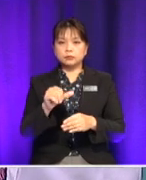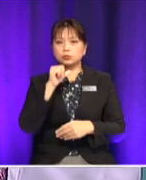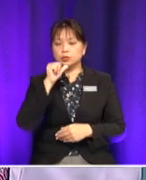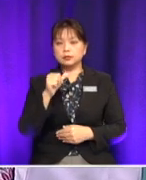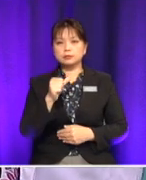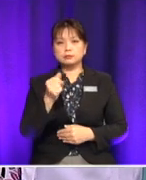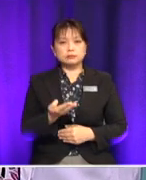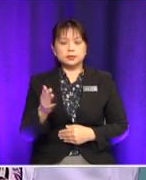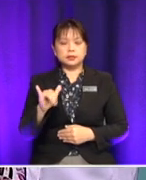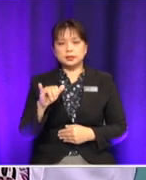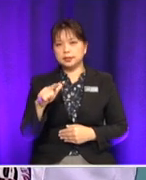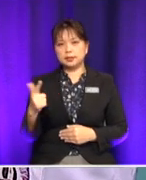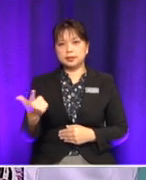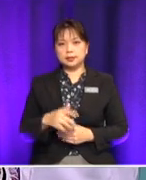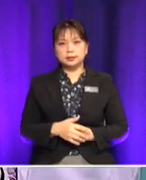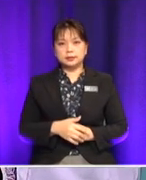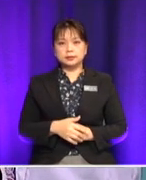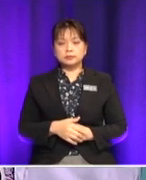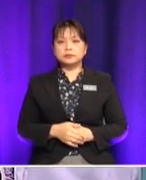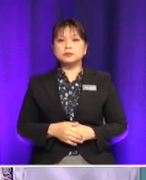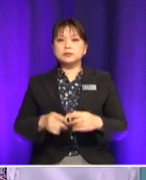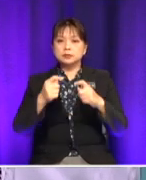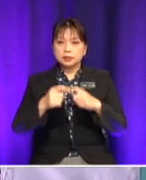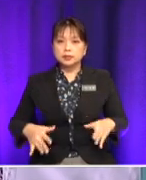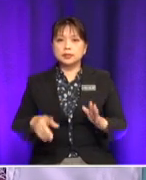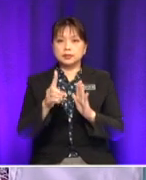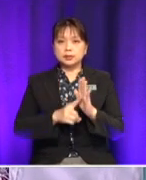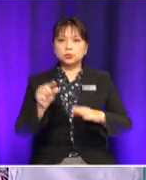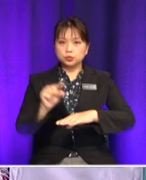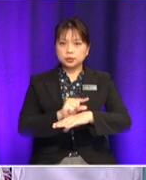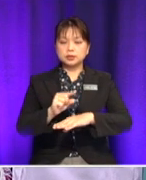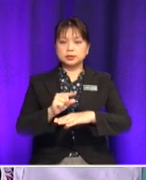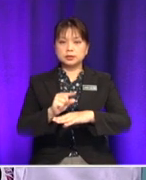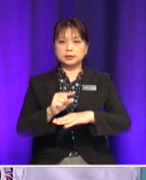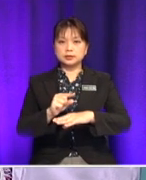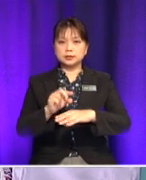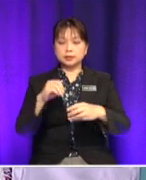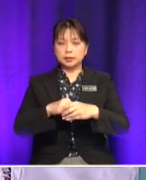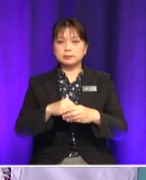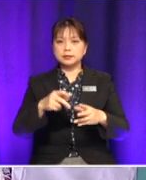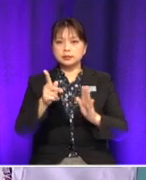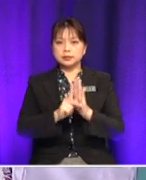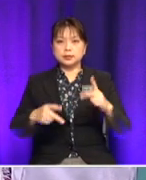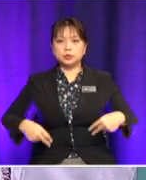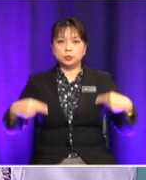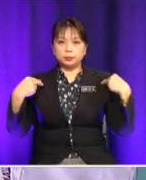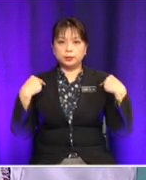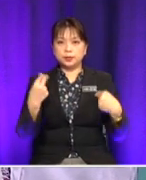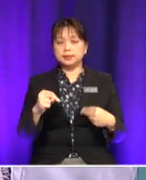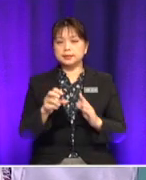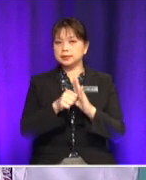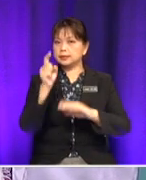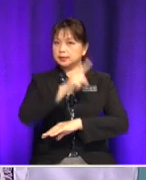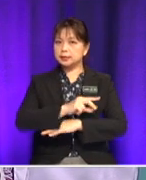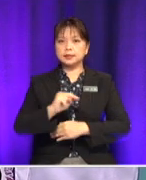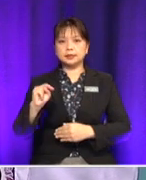Hah sebenarnya dia sudah digunakan cuma tanpa sedap Nah kan nahnu micro itu